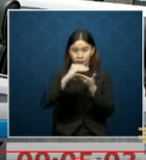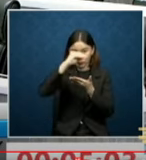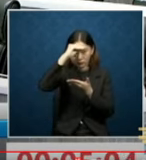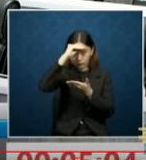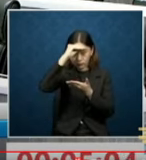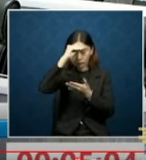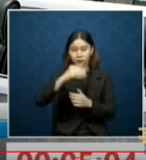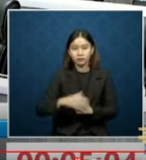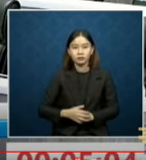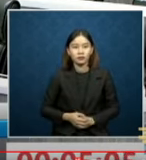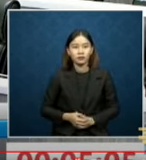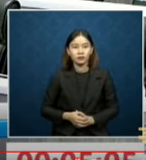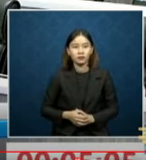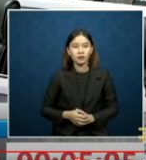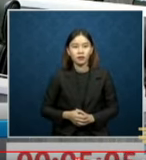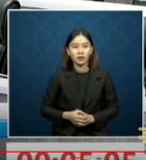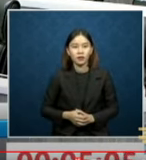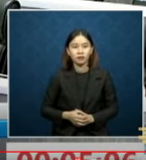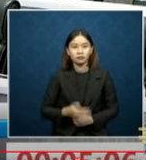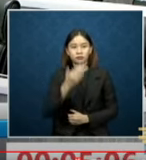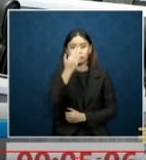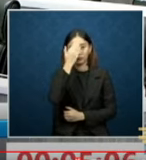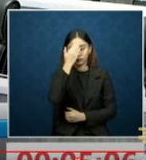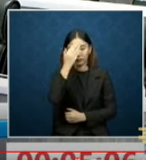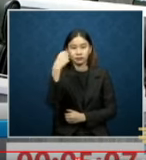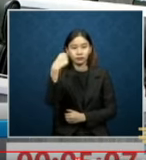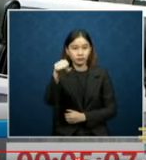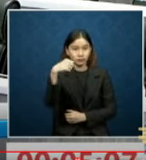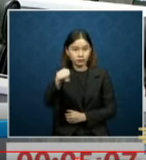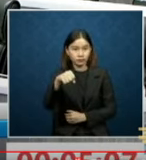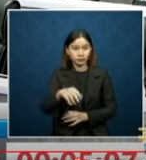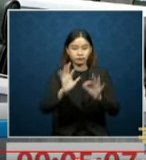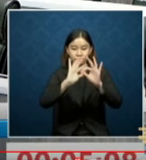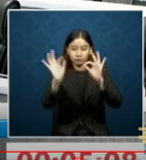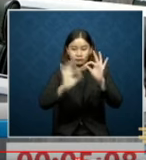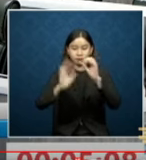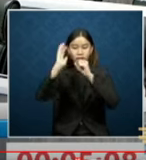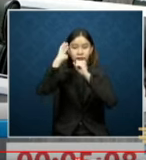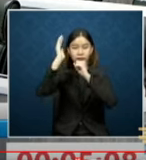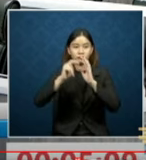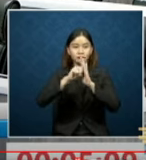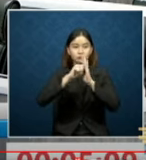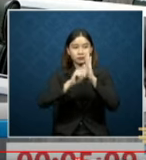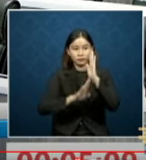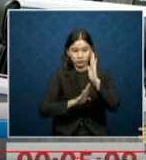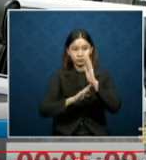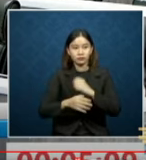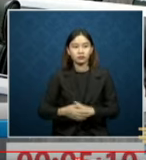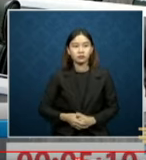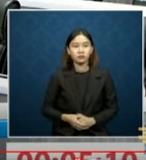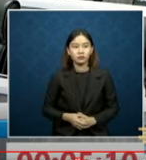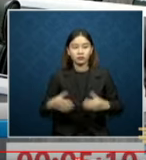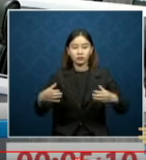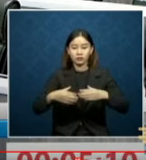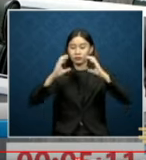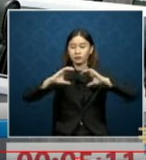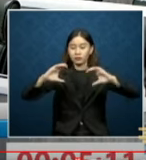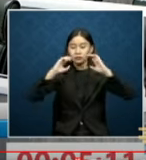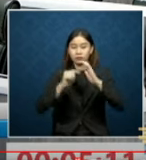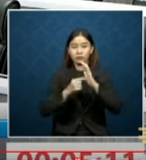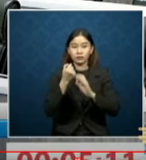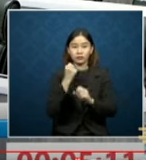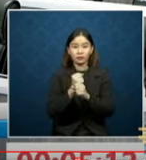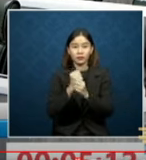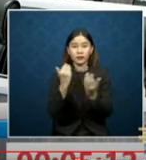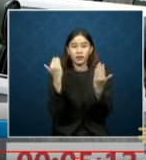ะครับอยู่หน้าแปะหน้า10คำแถลงนโยบายนะครับรัฐบาลจะดำเนินการนโยบ